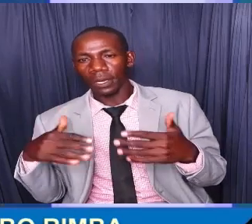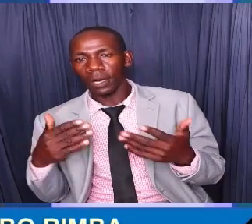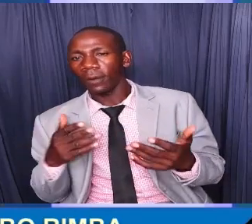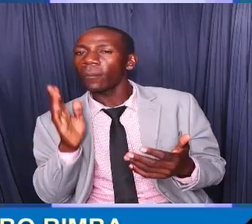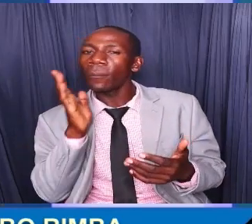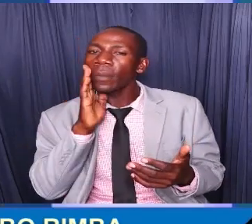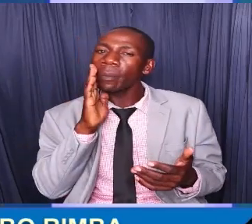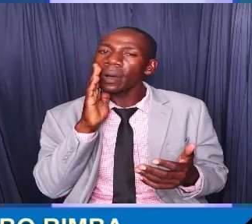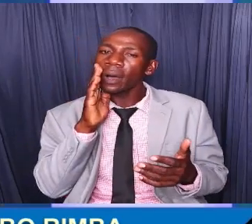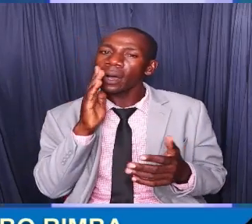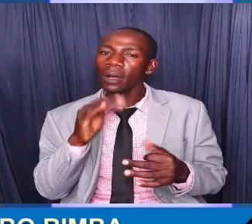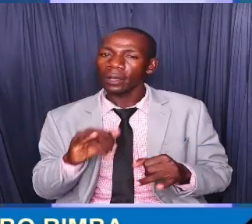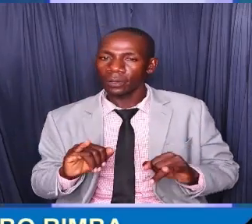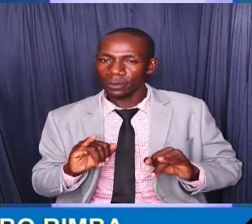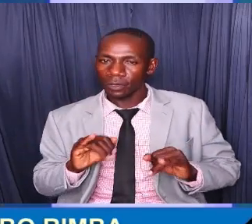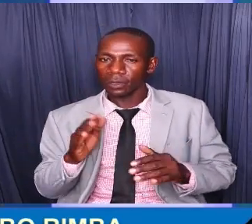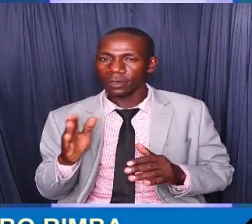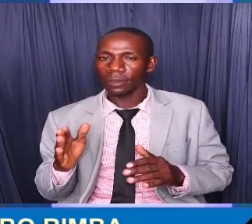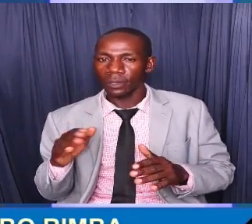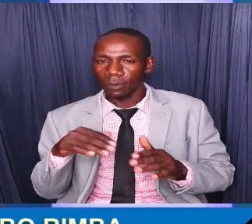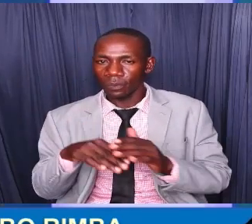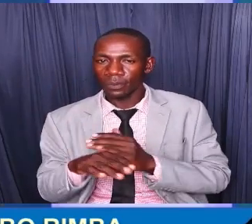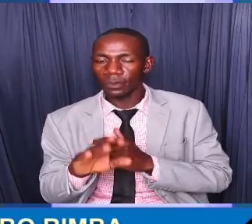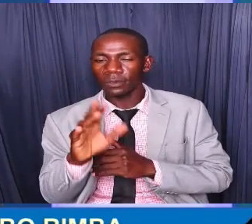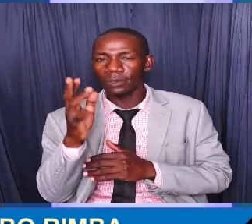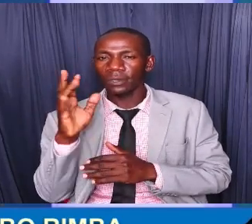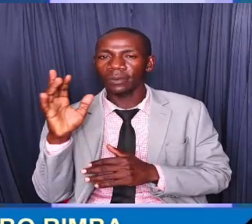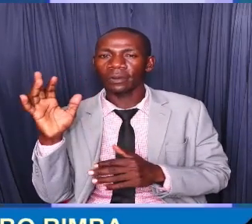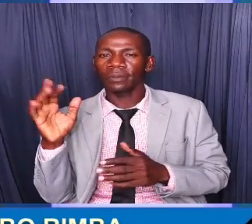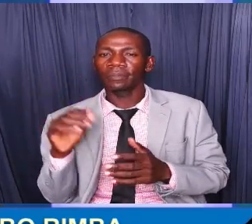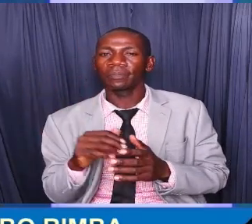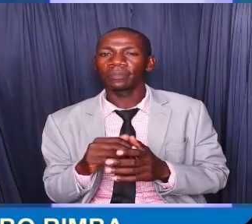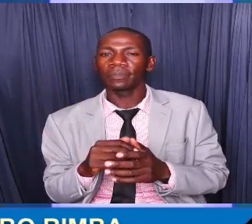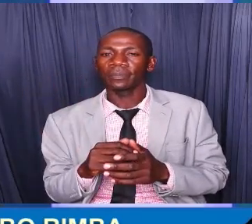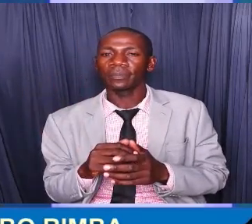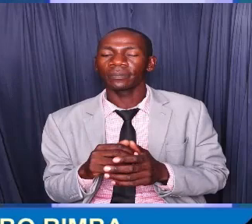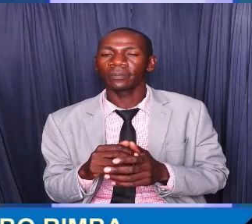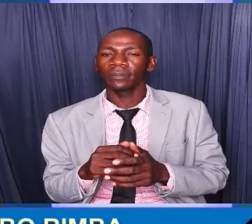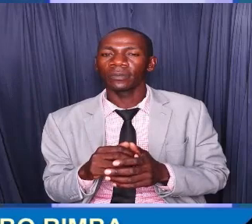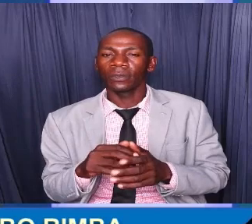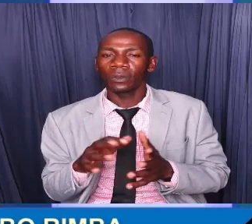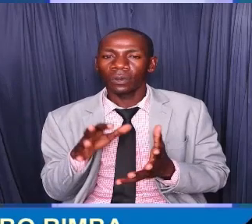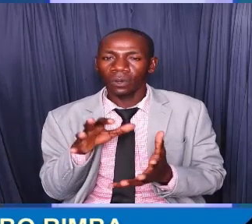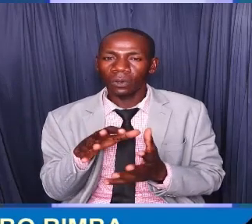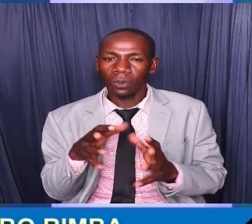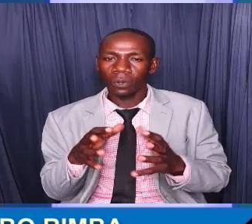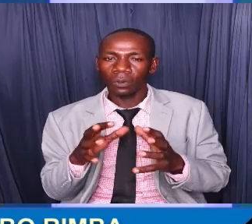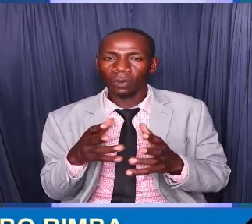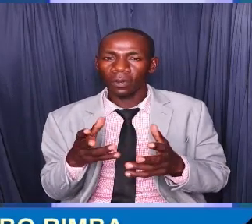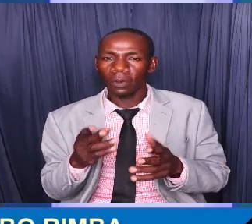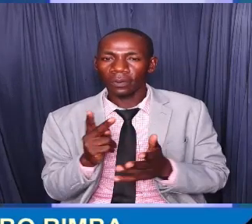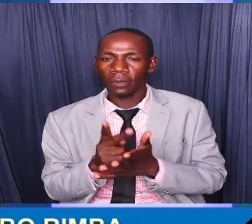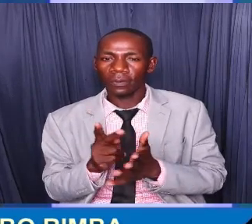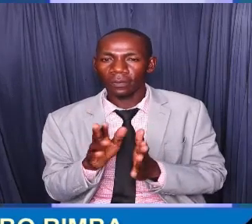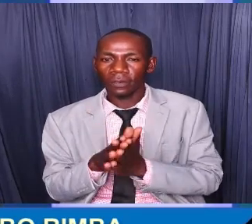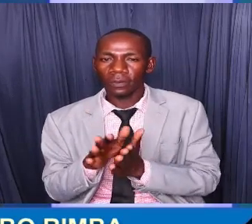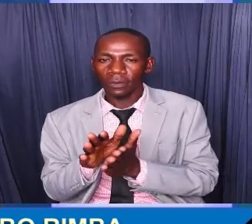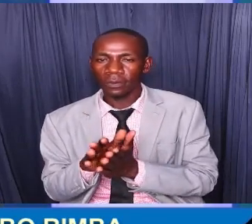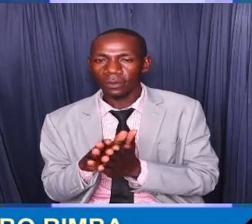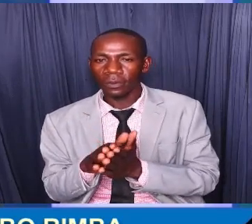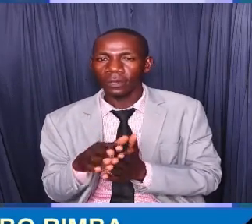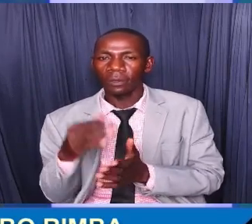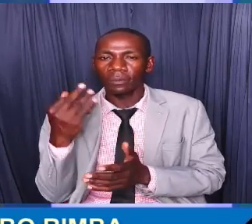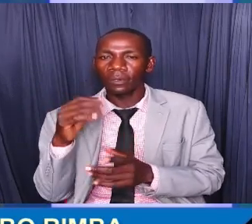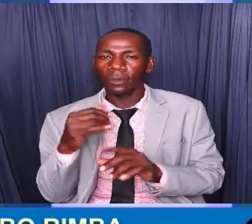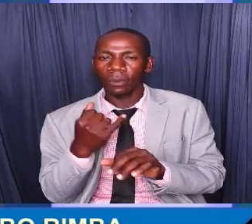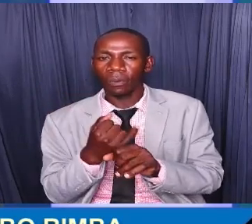What helps Jacob, he kuenda kundini. To go to the flock. Kundini ni pale hazina yako ile. Flock is where your savings are. Umehubiriwa kazi ya